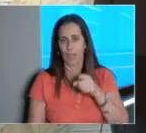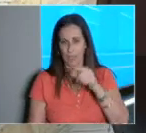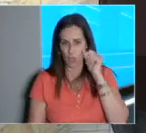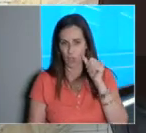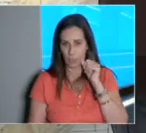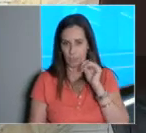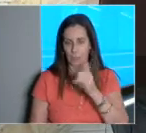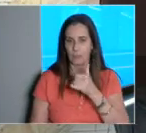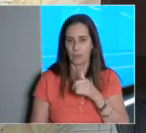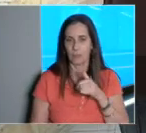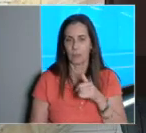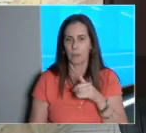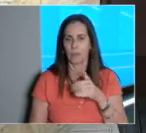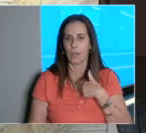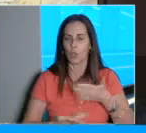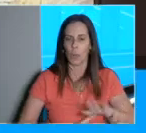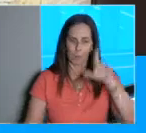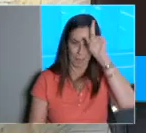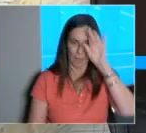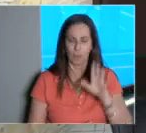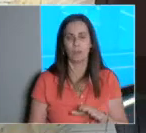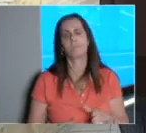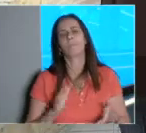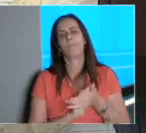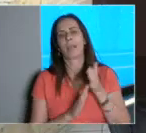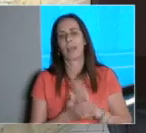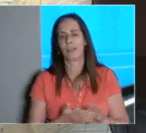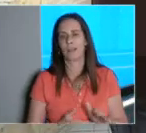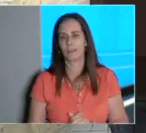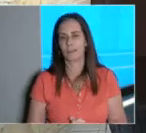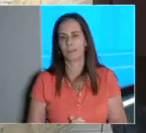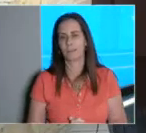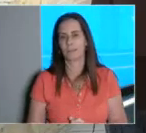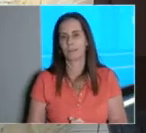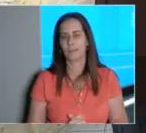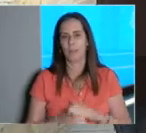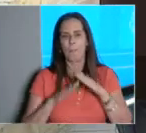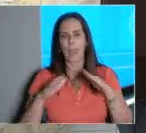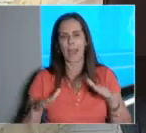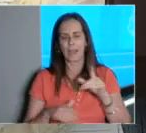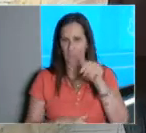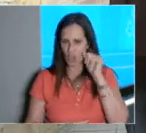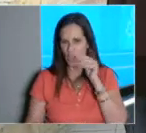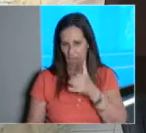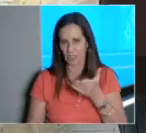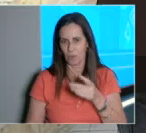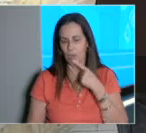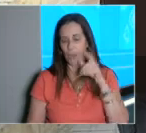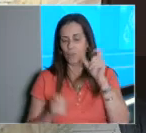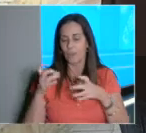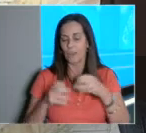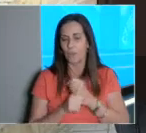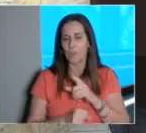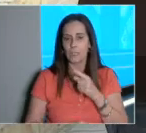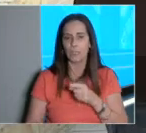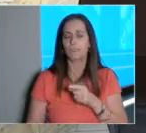אשכנזי? כן, אני יליד גרמניה. אתה יליד גרמניה. מחנה פליטים בגרמניה. אה, מחנה פליטים. אבל בסדר, אתה אשכנזי, יש איזו טענה שאנשים מפלגת עבודה,